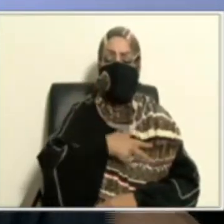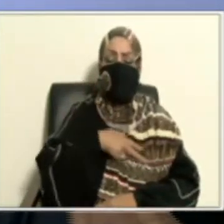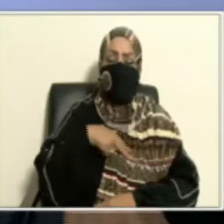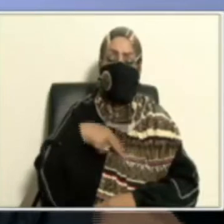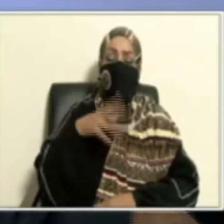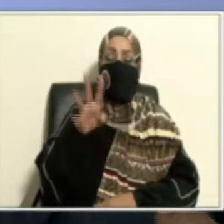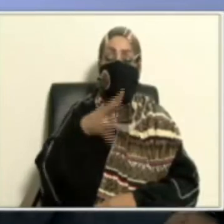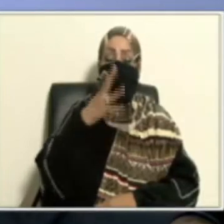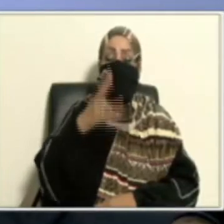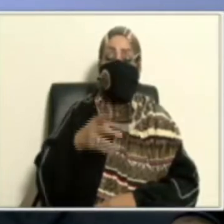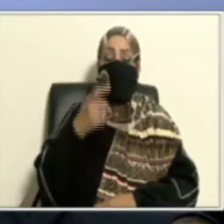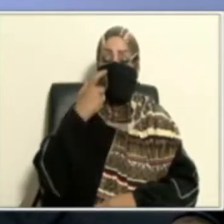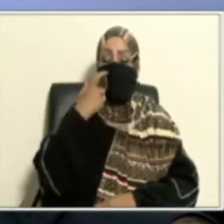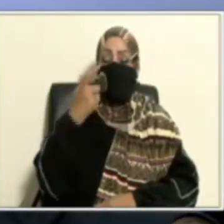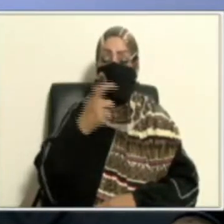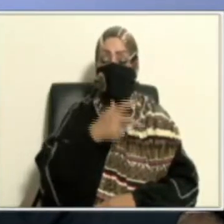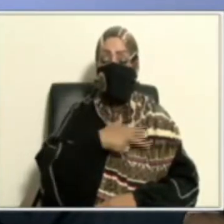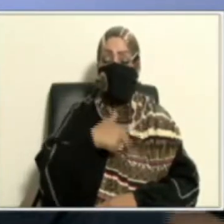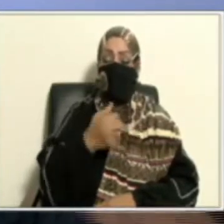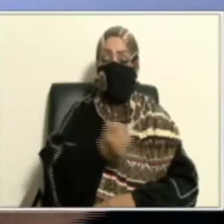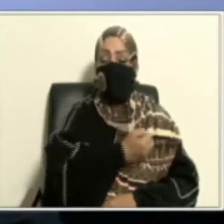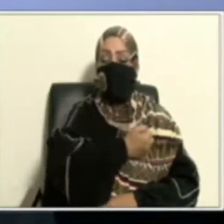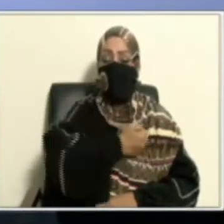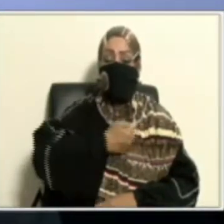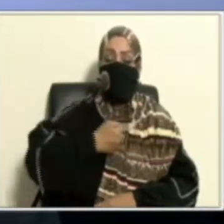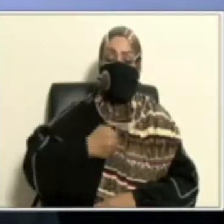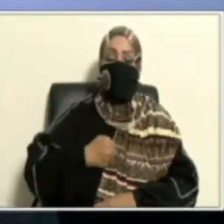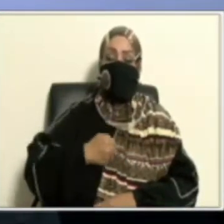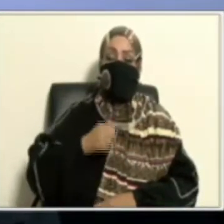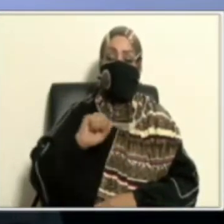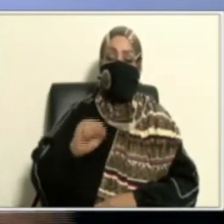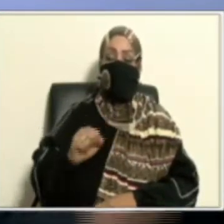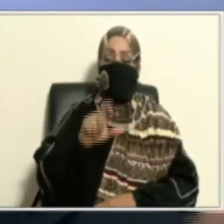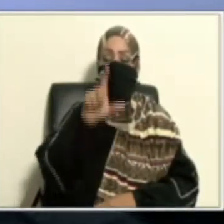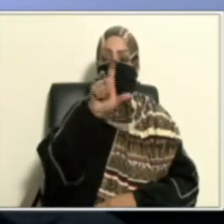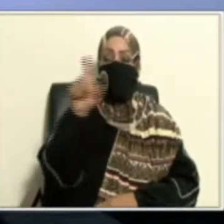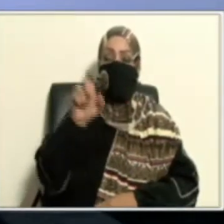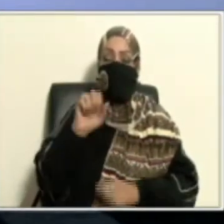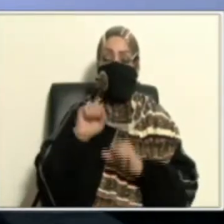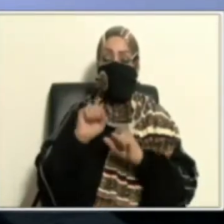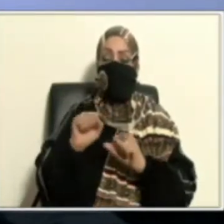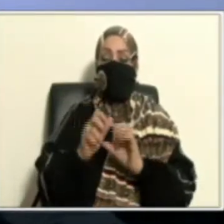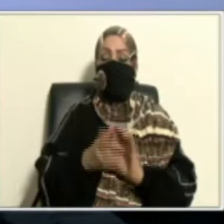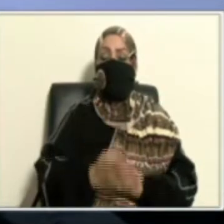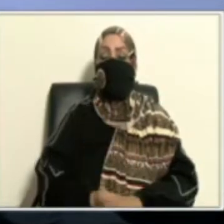هذا المحل ب4000 وتعطيه ب150، راهو